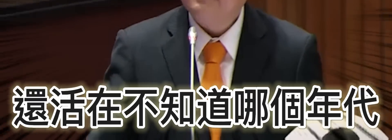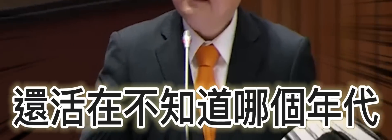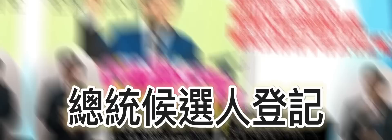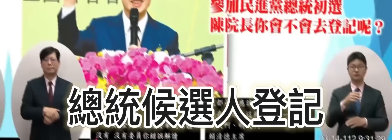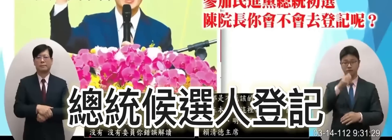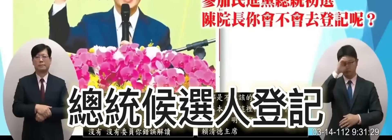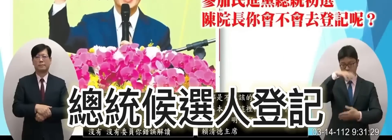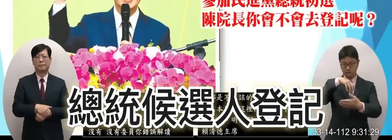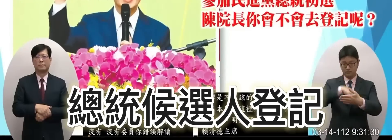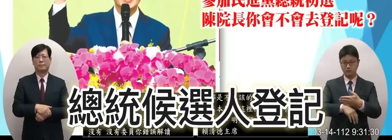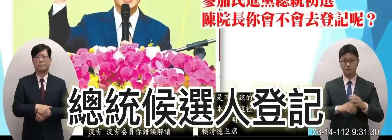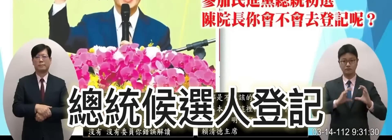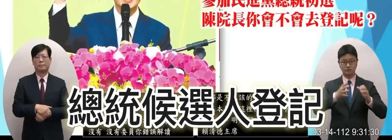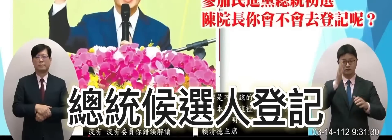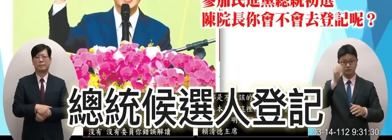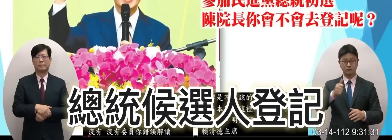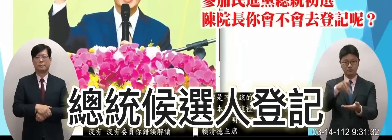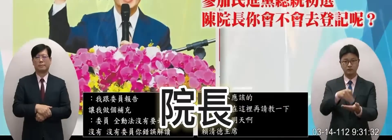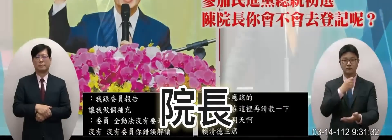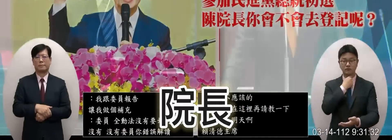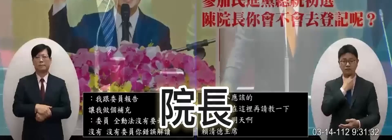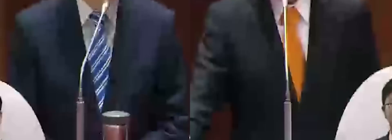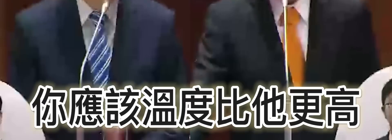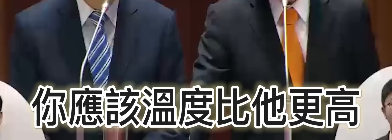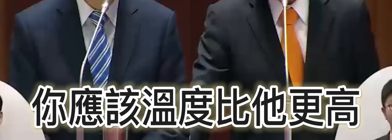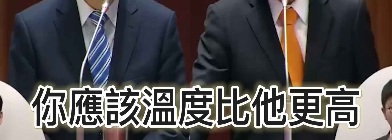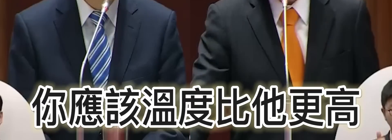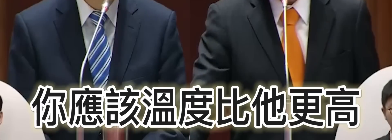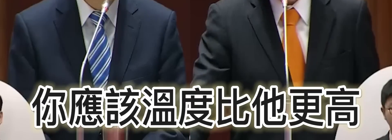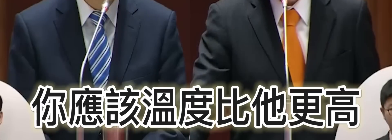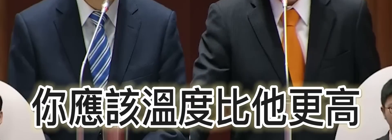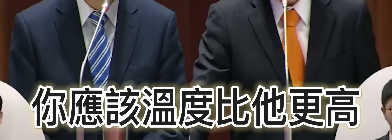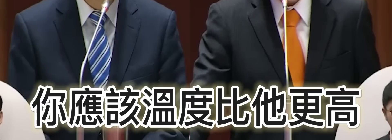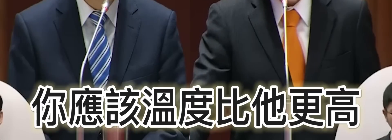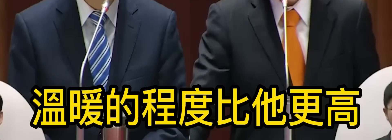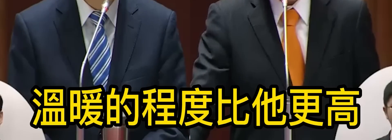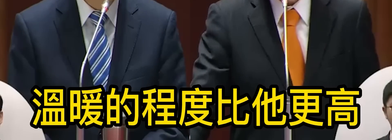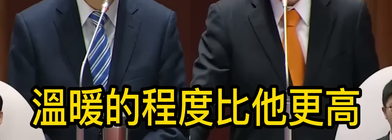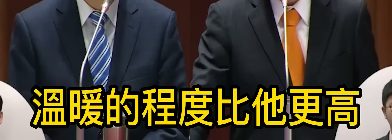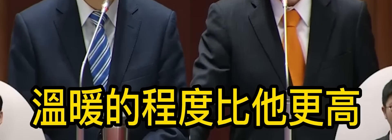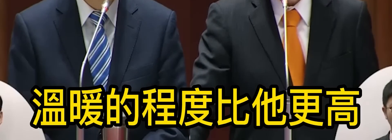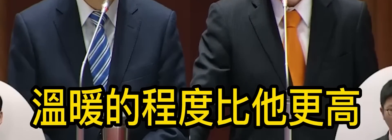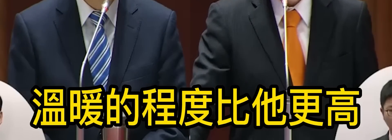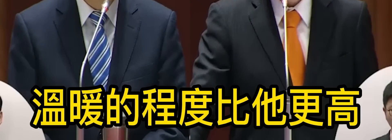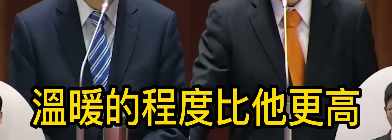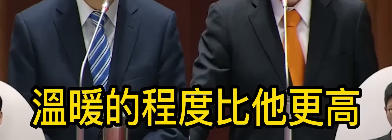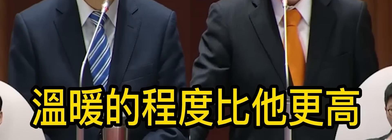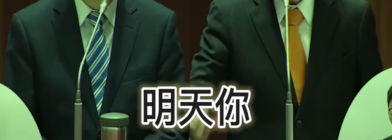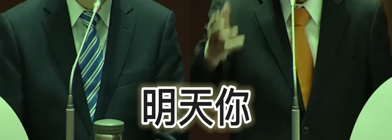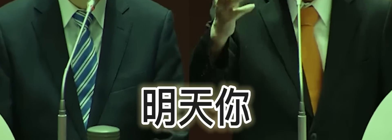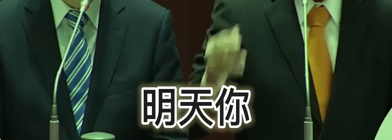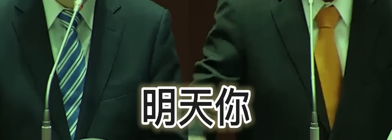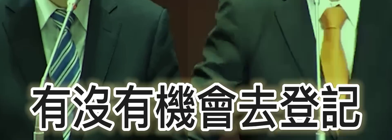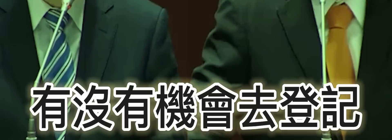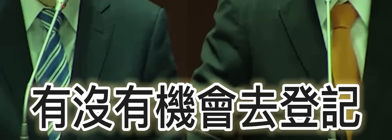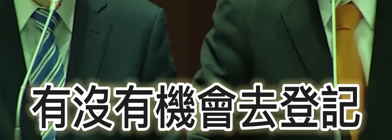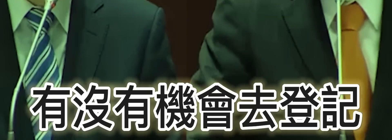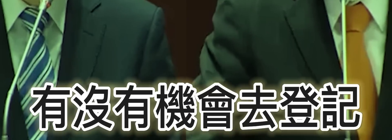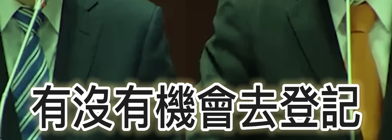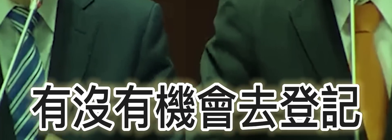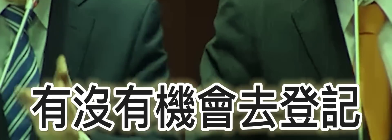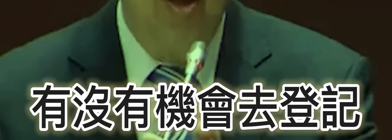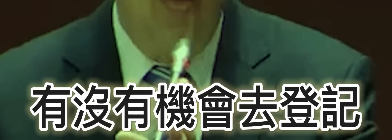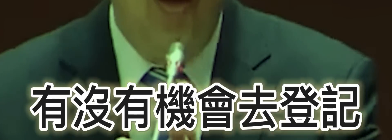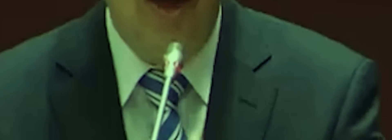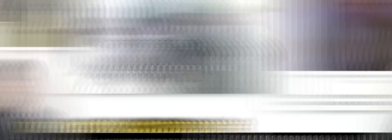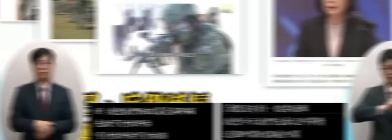年代哈。总统候选人登记，院长，你应该温度比他更高哈，温暖的程度比他更高。明天你有没有机